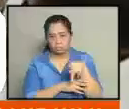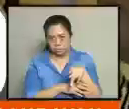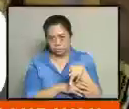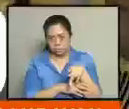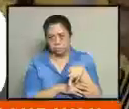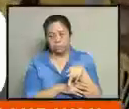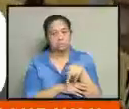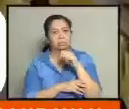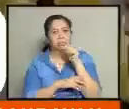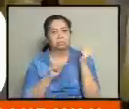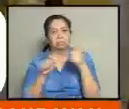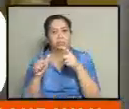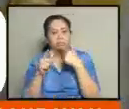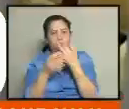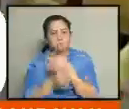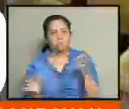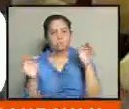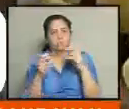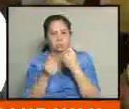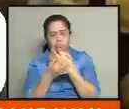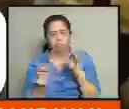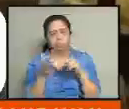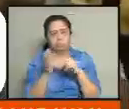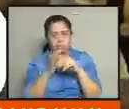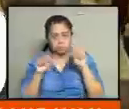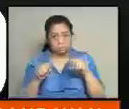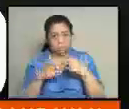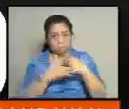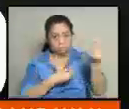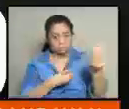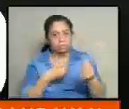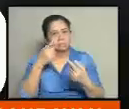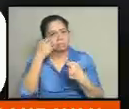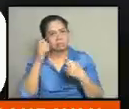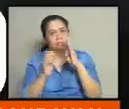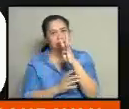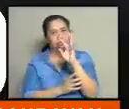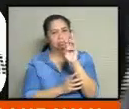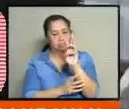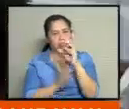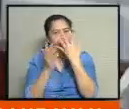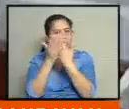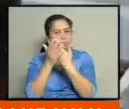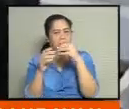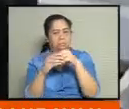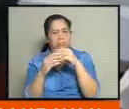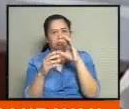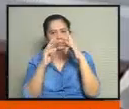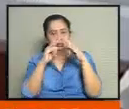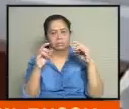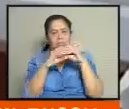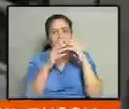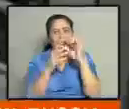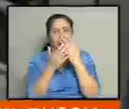Penology, hindi lahat ng na-acquit sa Maguindanao Massacre ay makakalaya na. Mula kasi sa 46 na nakulong sa Camp Bagong Diwa na